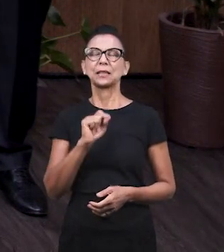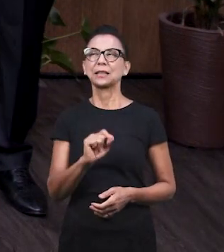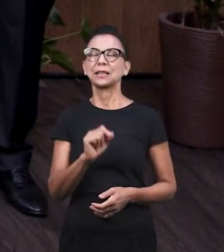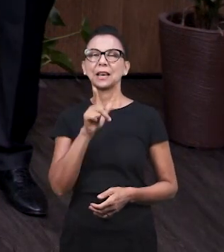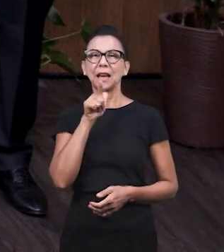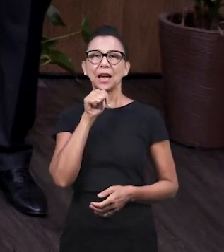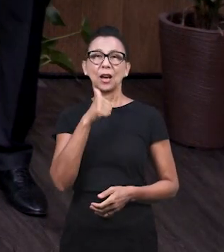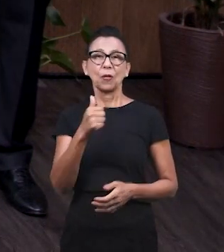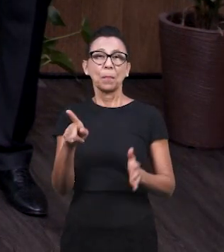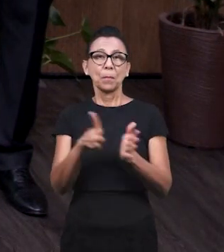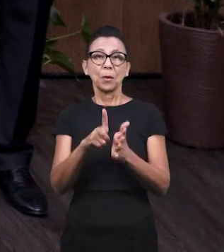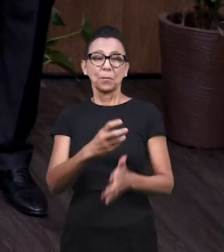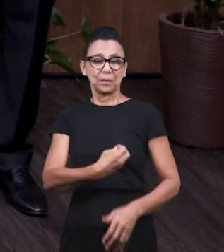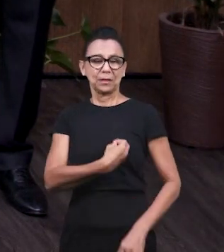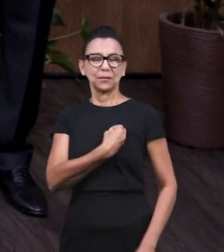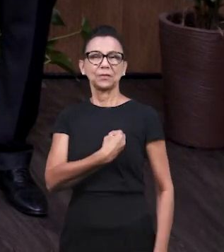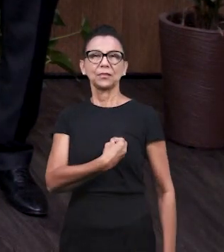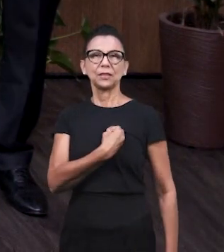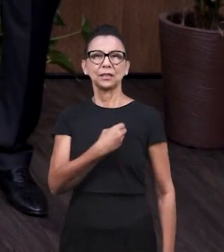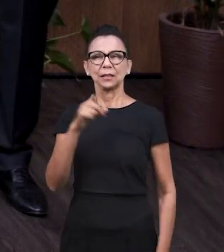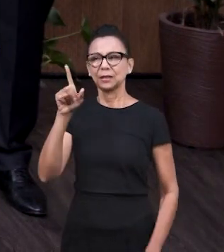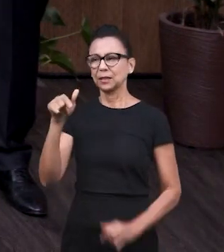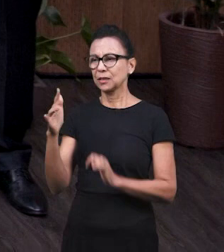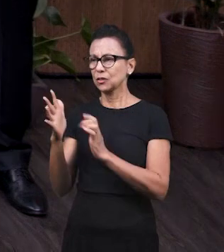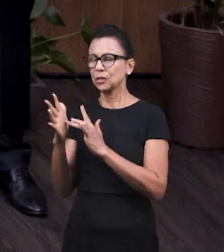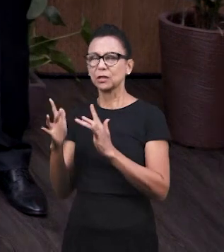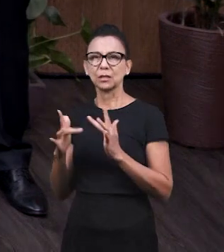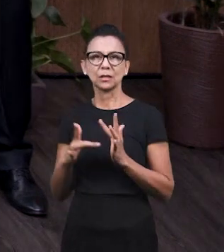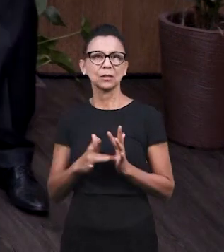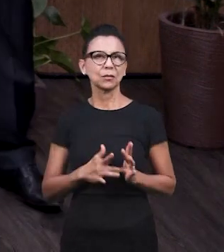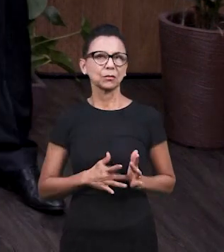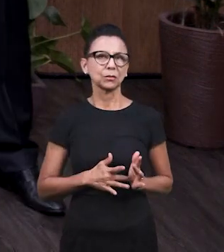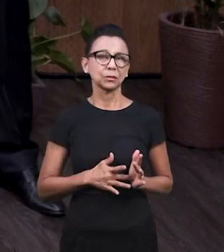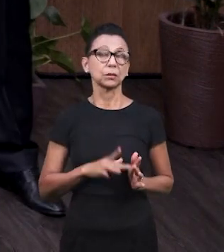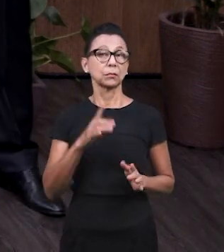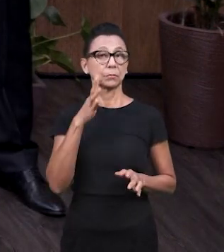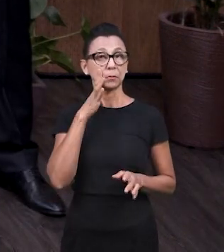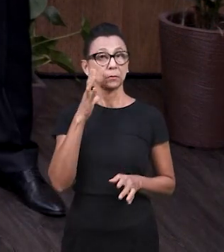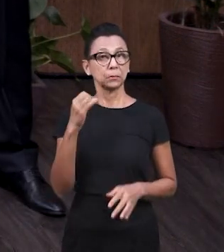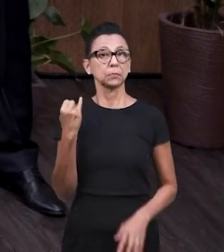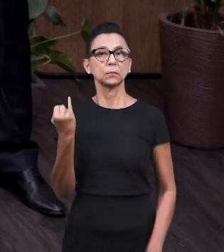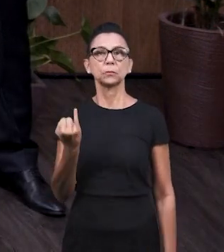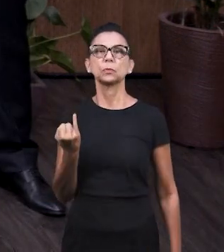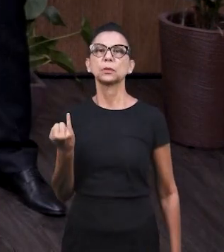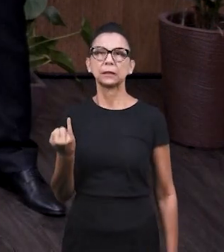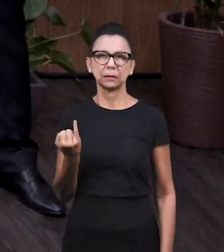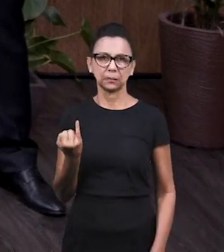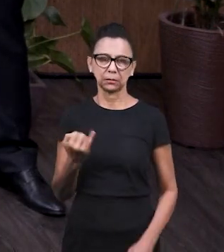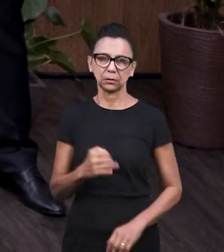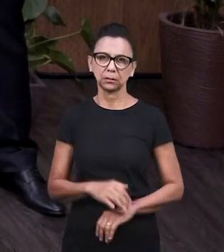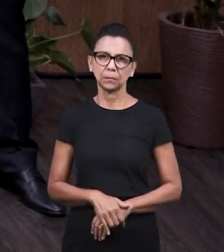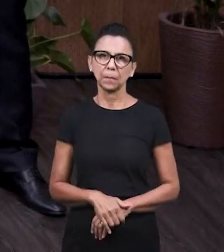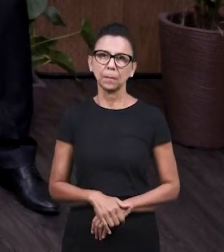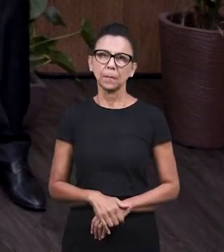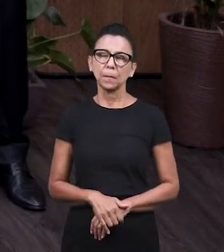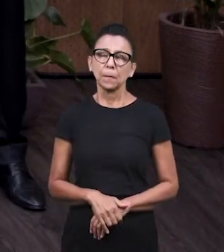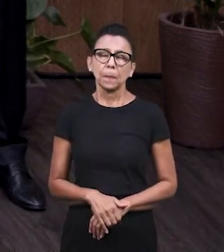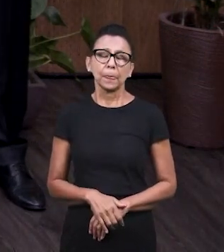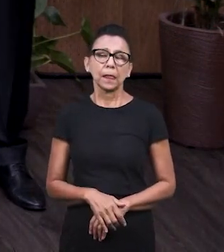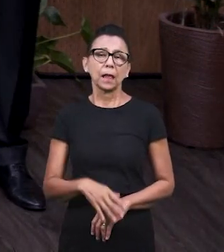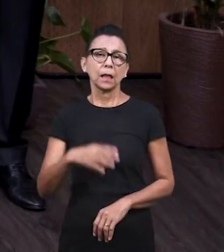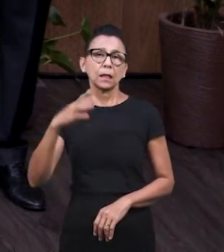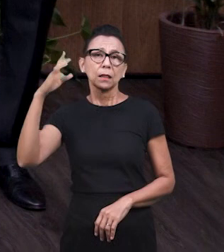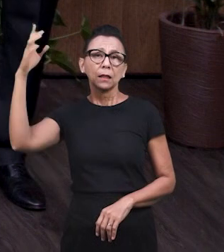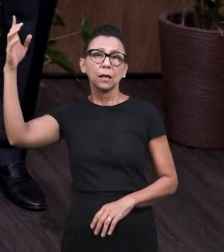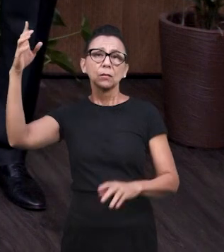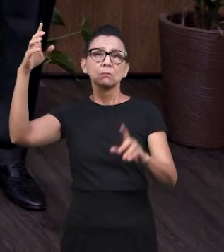soif de l'âme. Gloire à Dieu. Il ne suffit pas, et cela est très important, seulement voir l'élection de Dieu le Père.